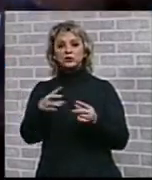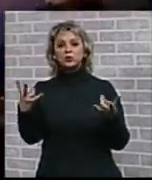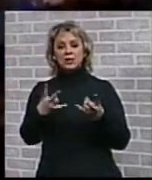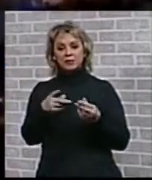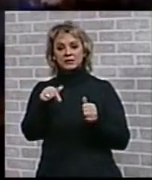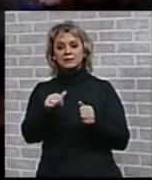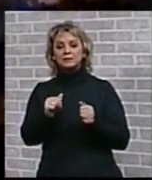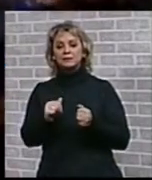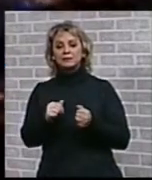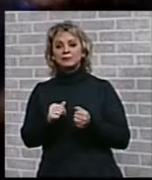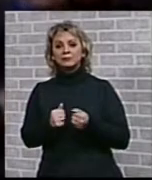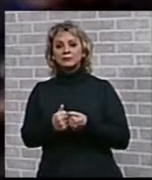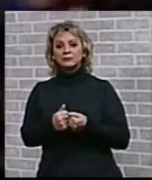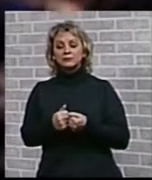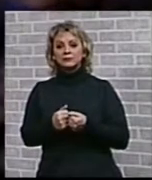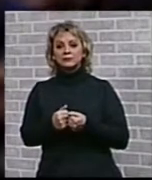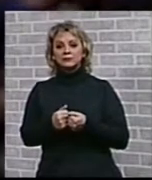необходим.